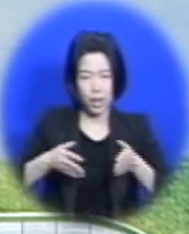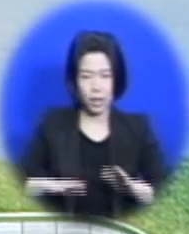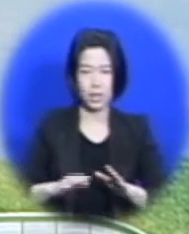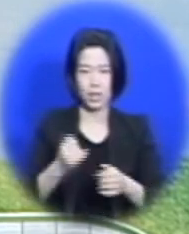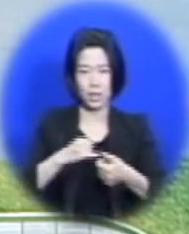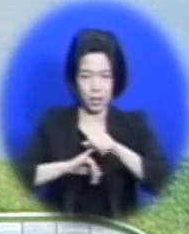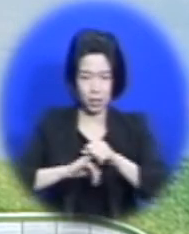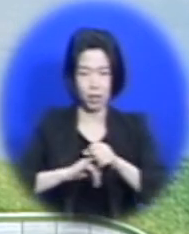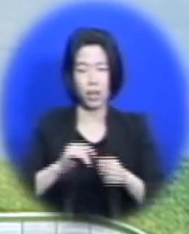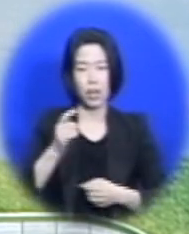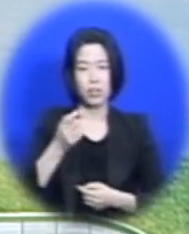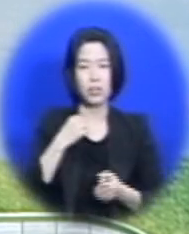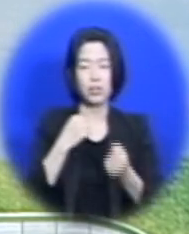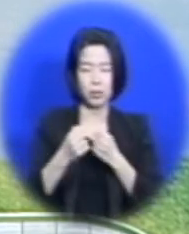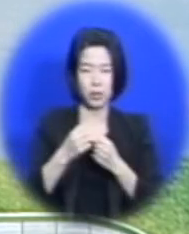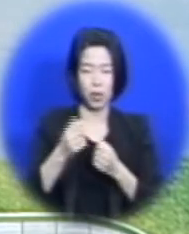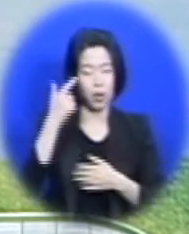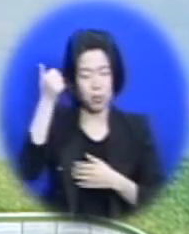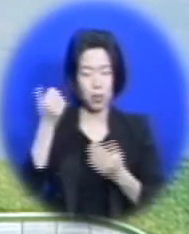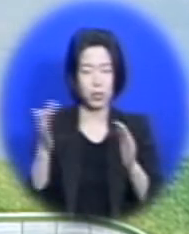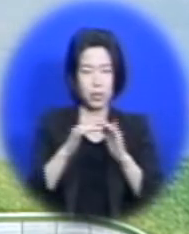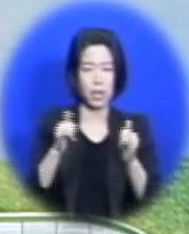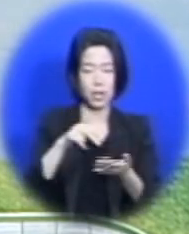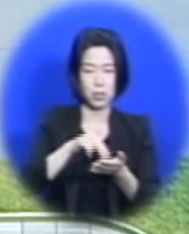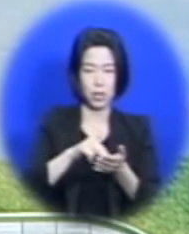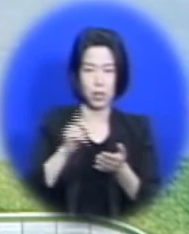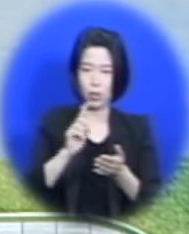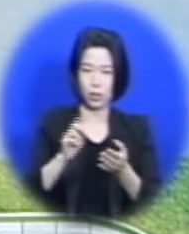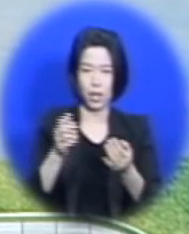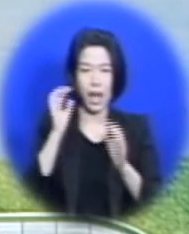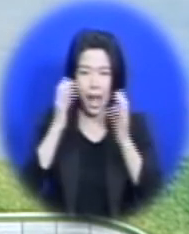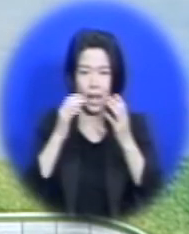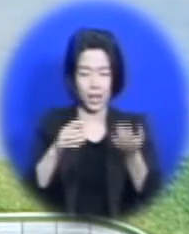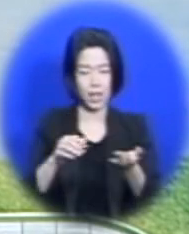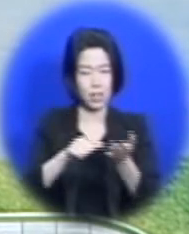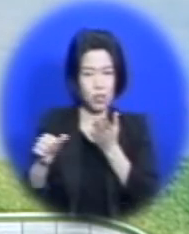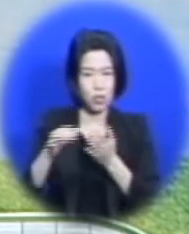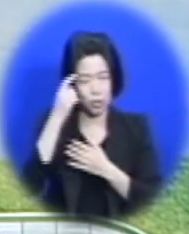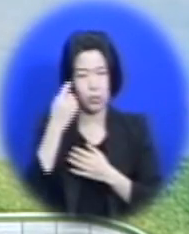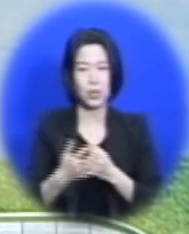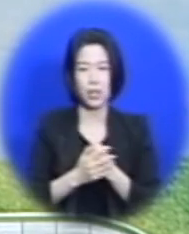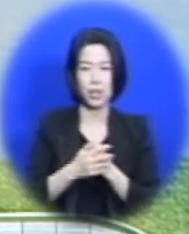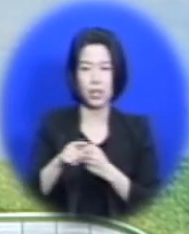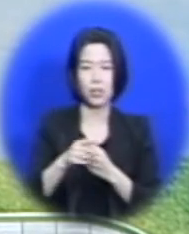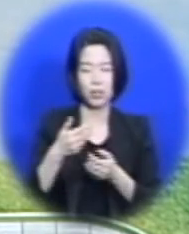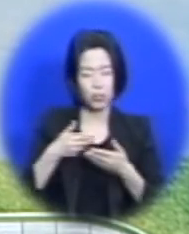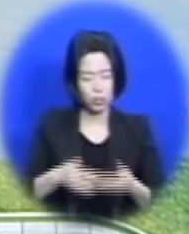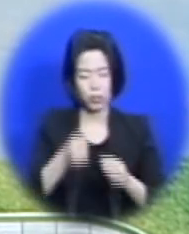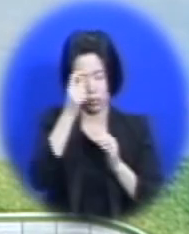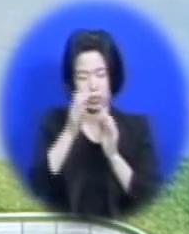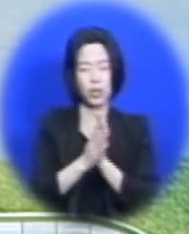거고 그렇다고 해서 목회자로서 어떻게 아이를 또 낙태를 시키나. 이건 정말 너무너무 무거운